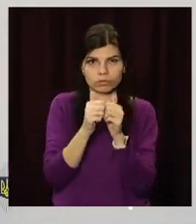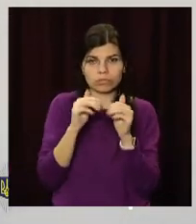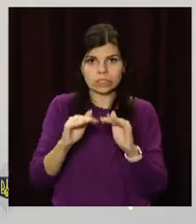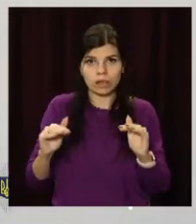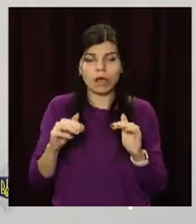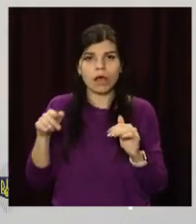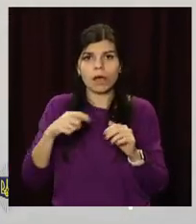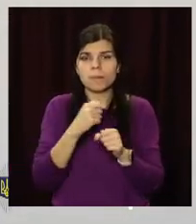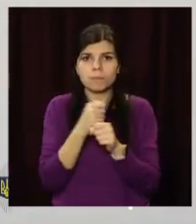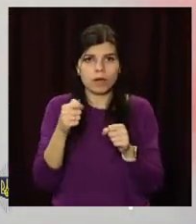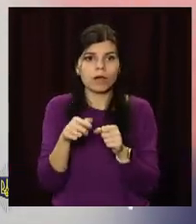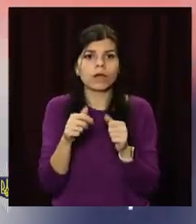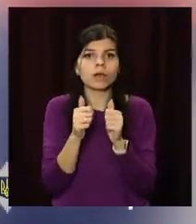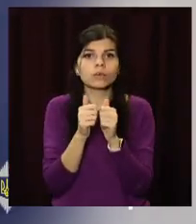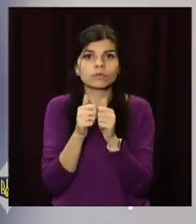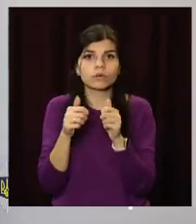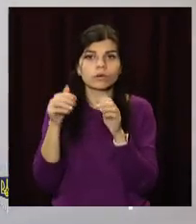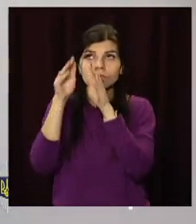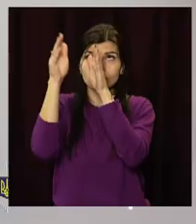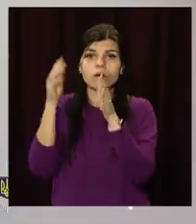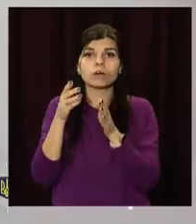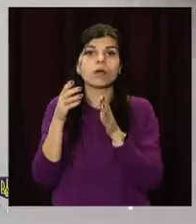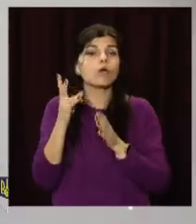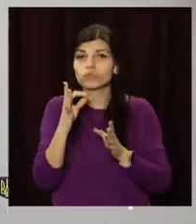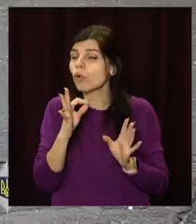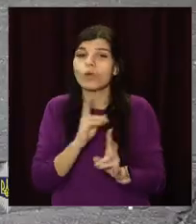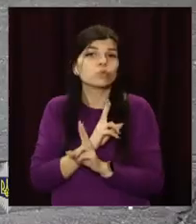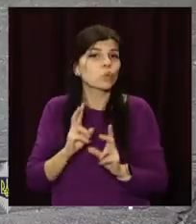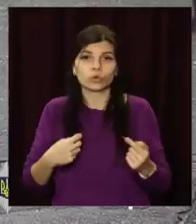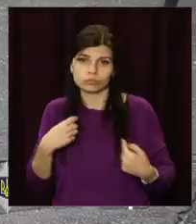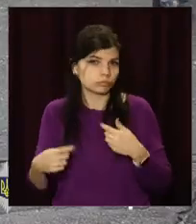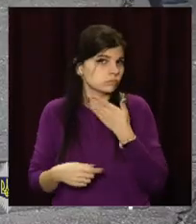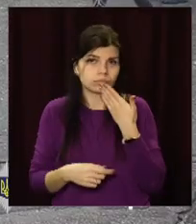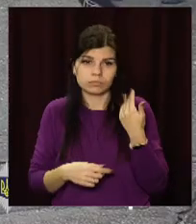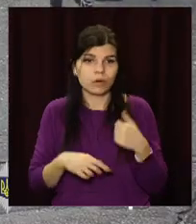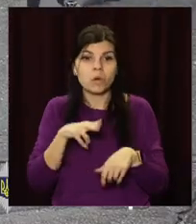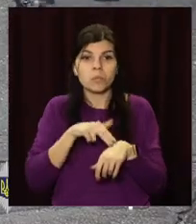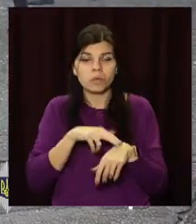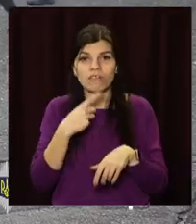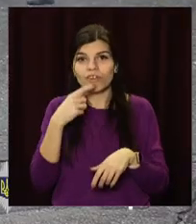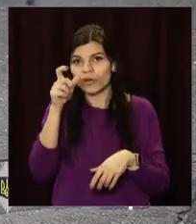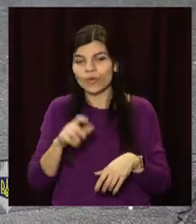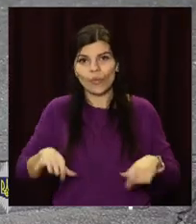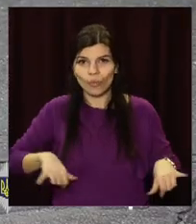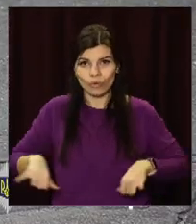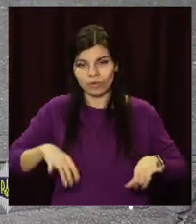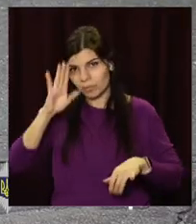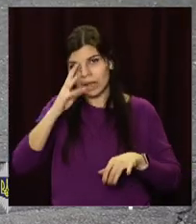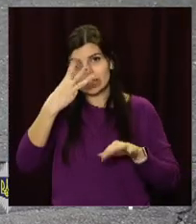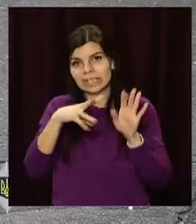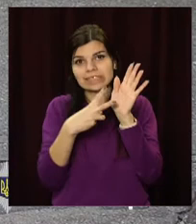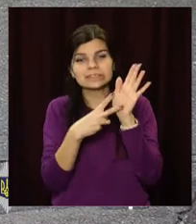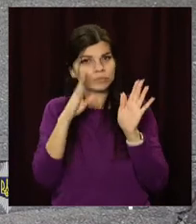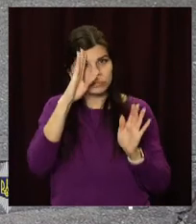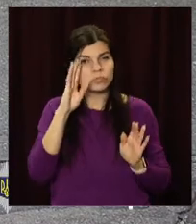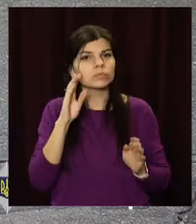поруч із котельною на території дошкільного закладу. На щастя, ніхто не постраждав. Поліціянти кажуть, підозрюваний у хуліганстві 37-річний